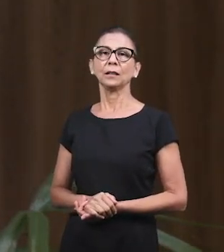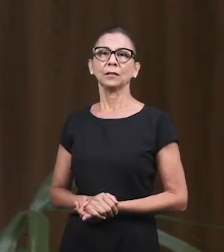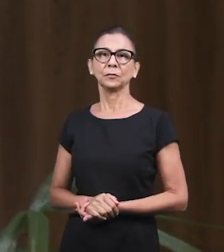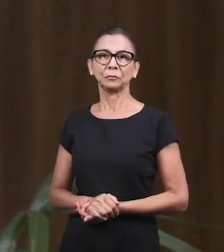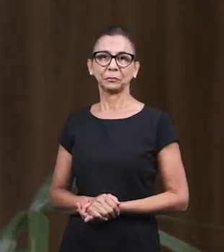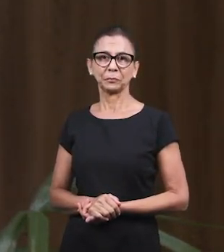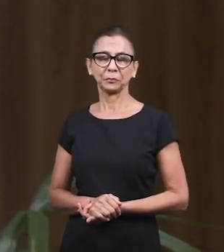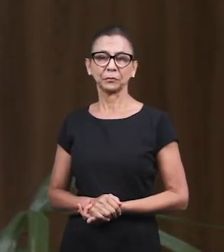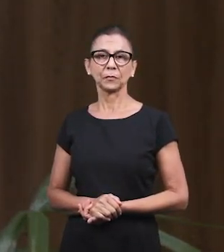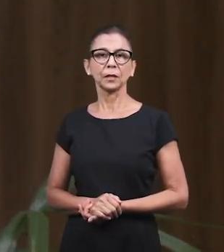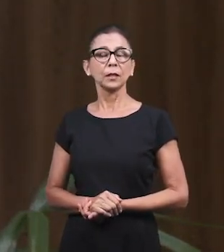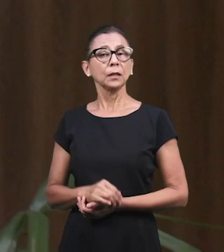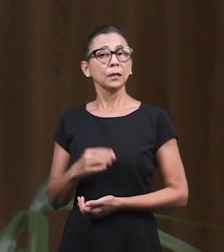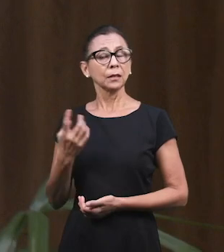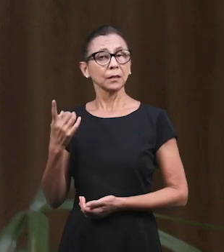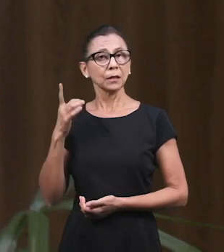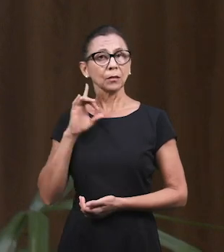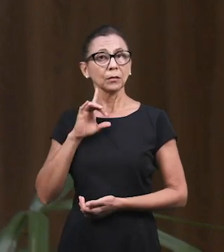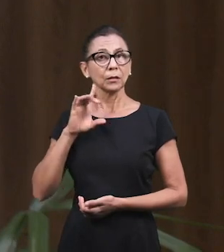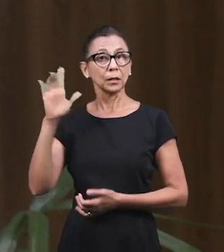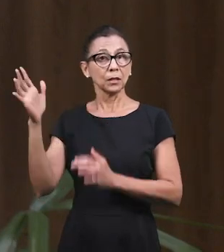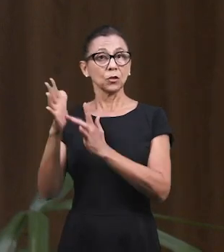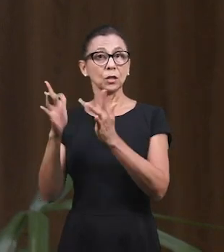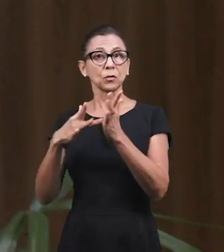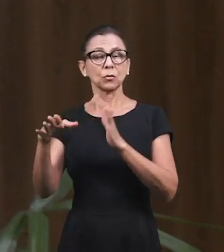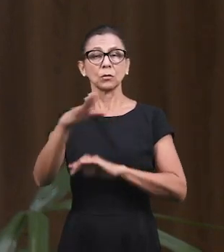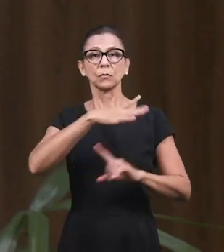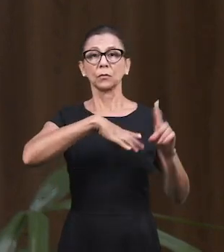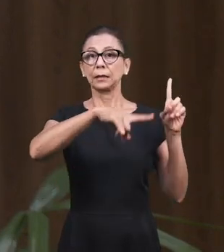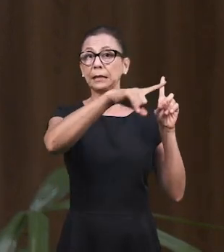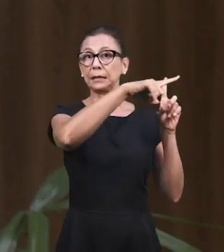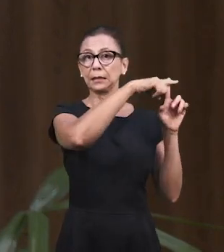dit, du sacrifice parfait